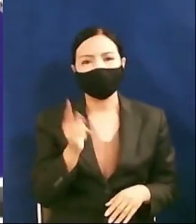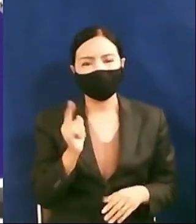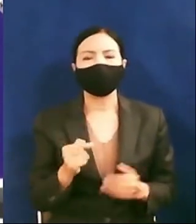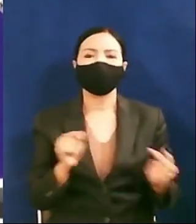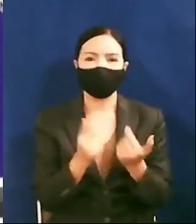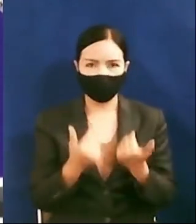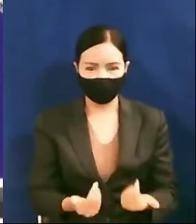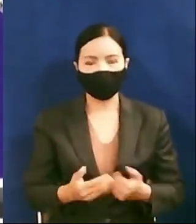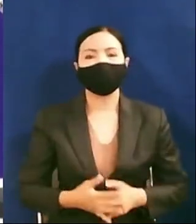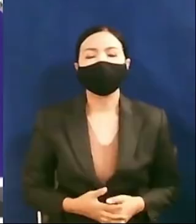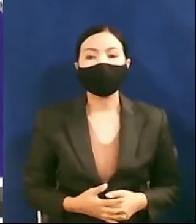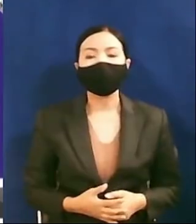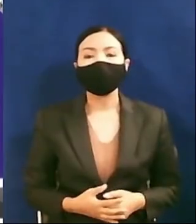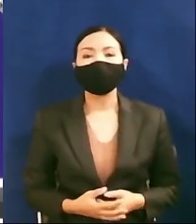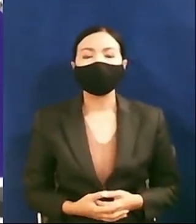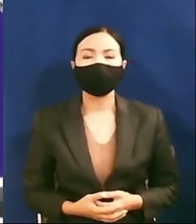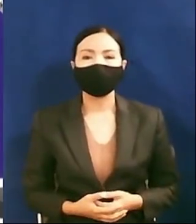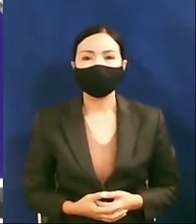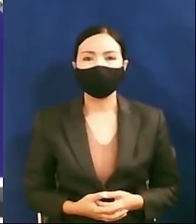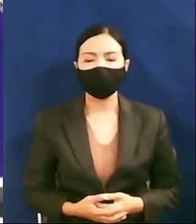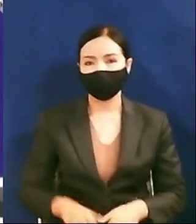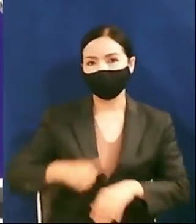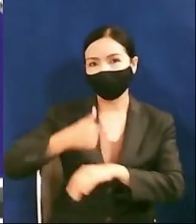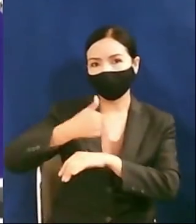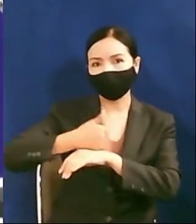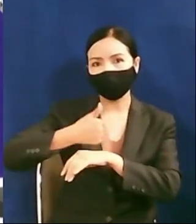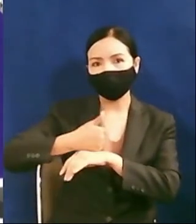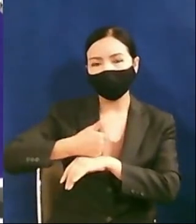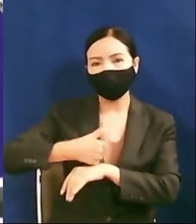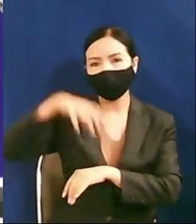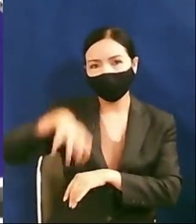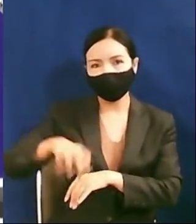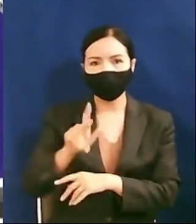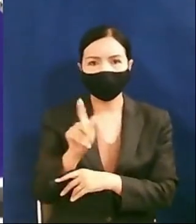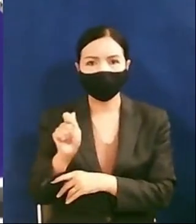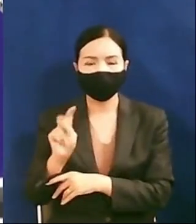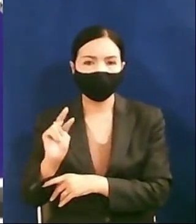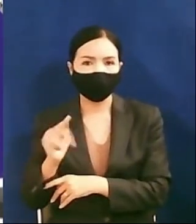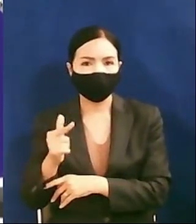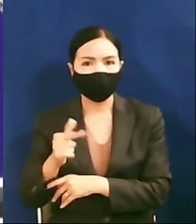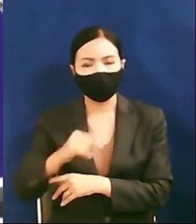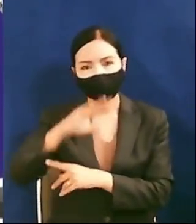นี้นะครับและจากสถานการณ์ที่ทางท่านผู้ในการกองโรค